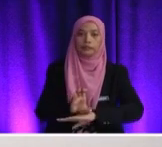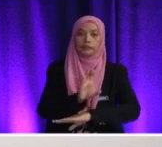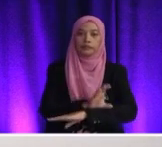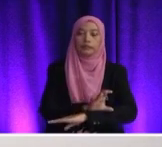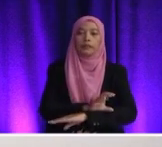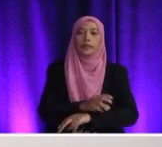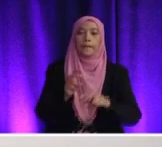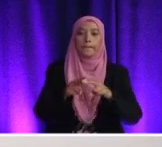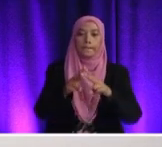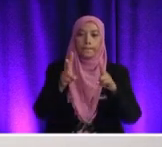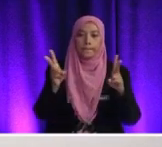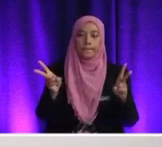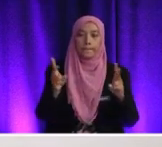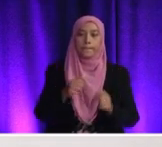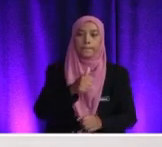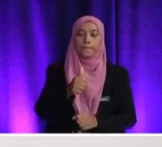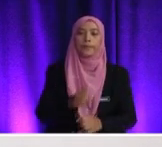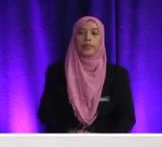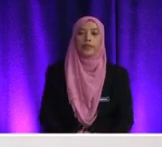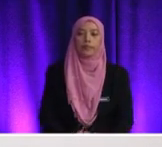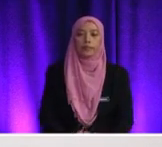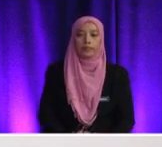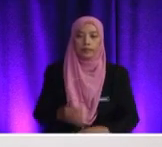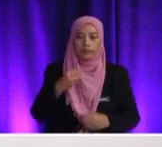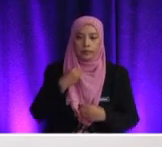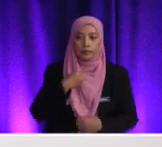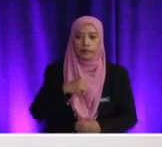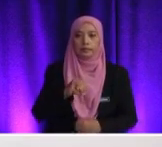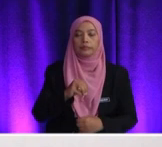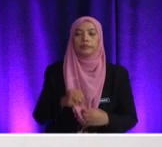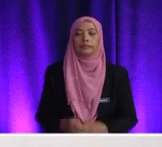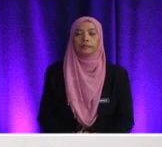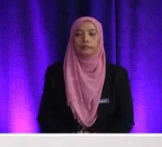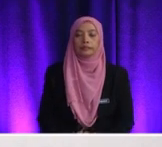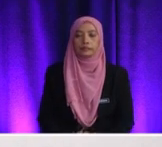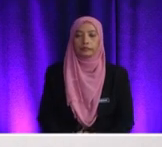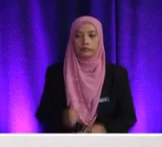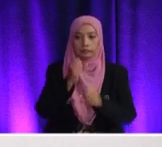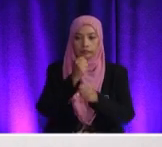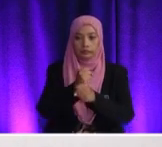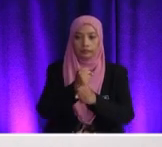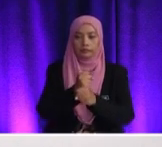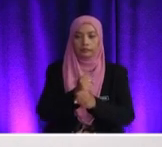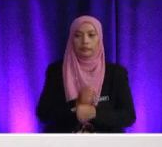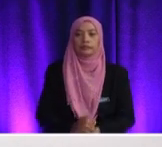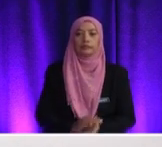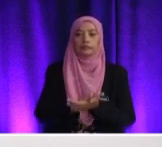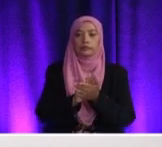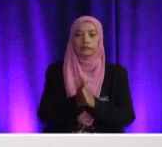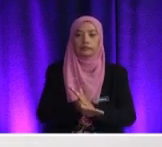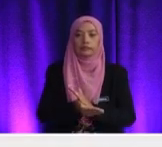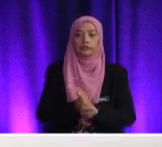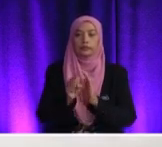pertamnya tuh boleh pakai unsur gaib seseorang ini hidup tersebut dipimpin tinggi juga menjadi penyebab seseorang